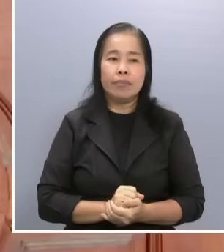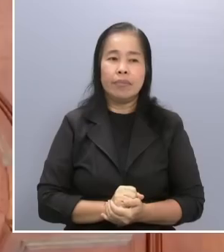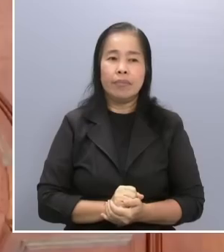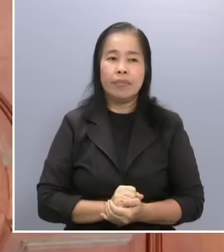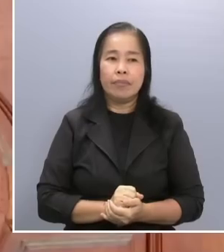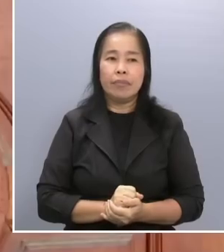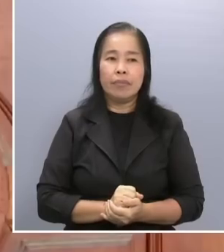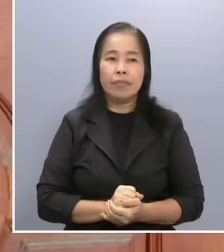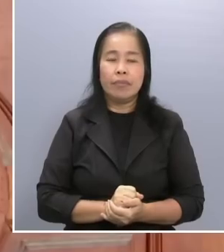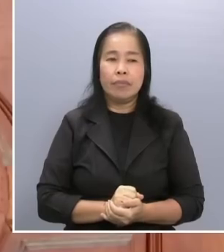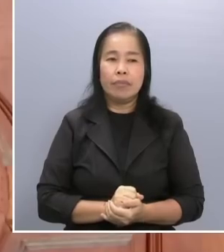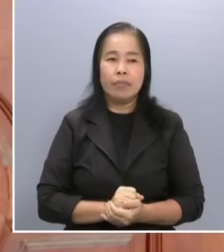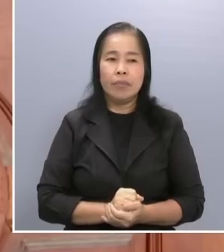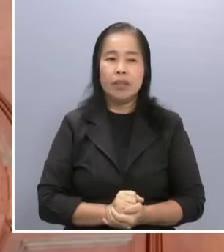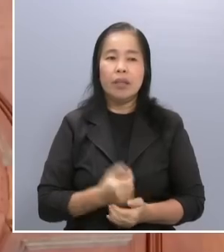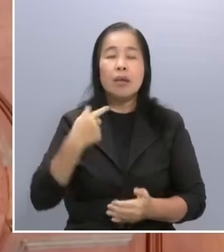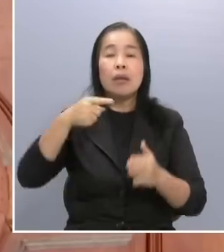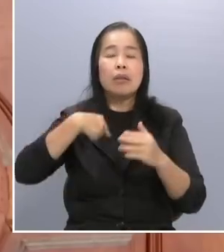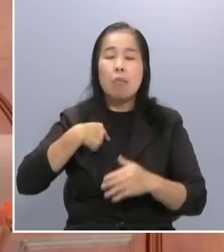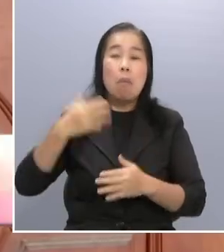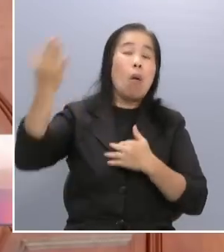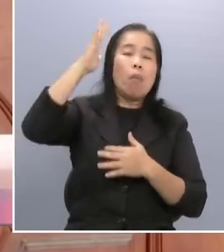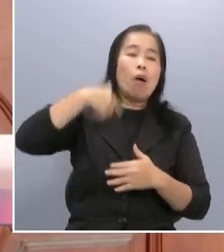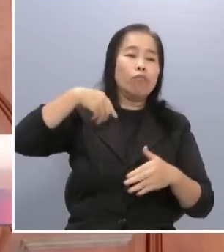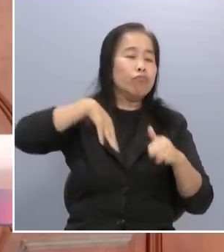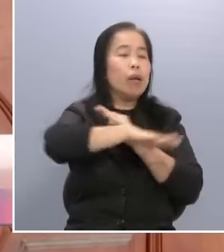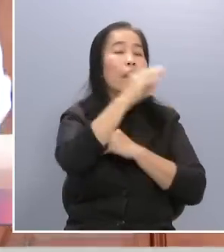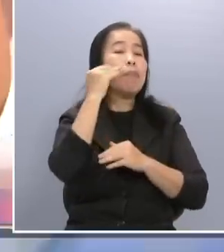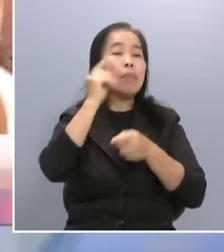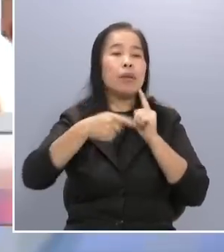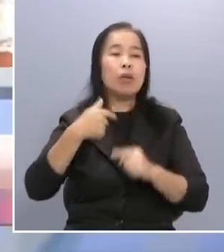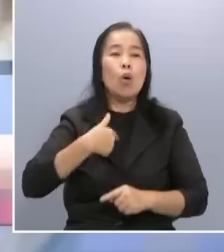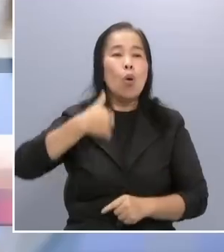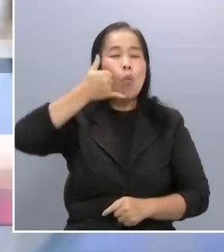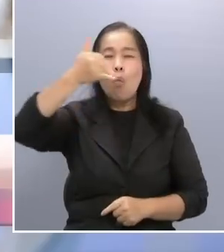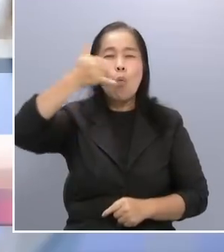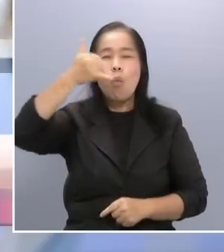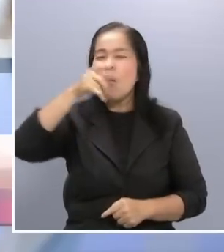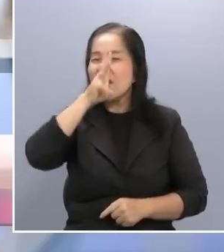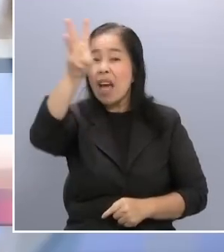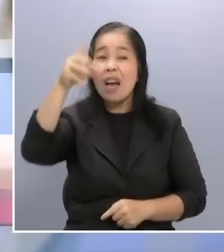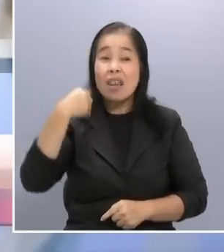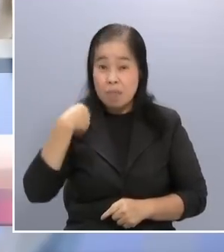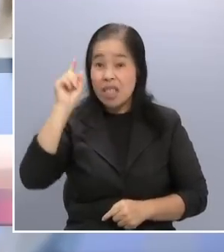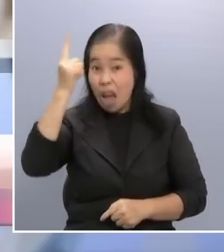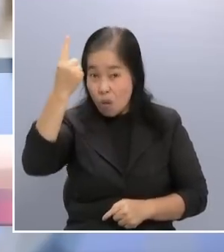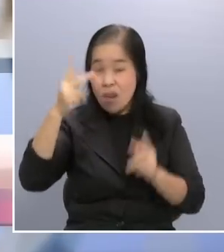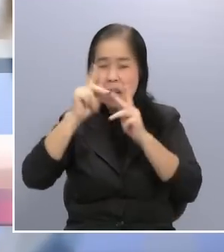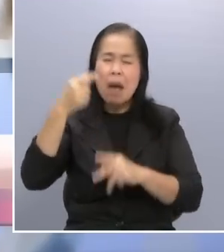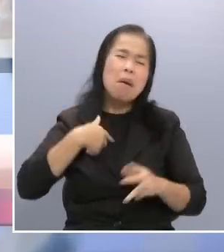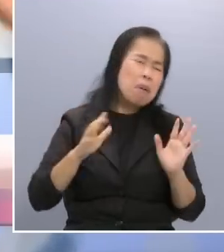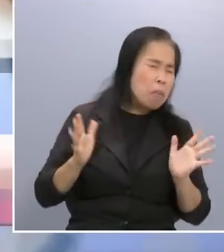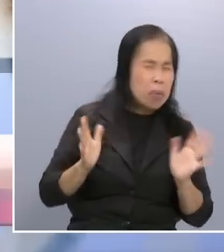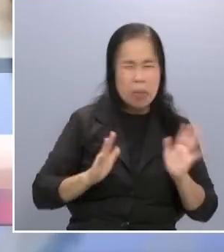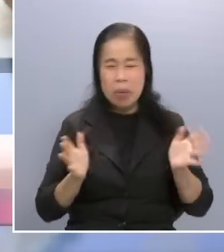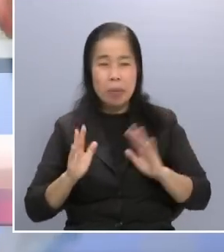ปีที่แล้วฮึดมากแล้วพี่ก็หนีไปอยู่บ้านเพื่อนผู้ชายอ่ะเป็นคนโพสพี่ก็เลยโทรด่าเลยว่าอ๋อนี่มีใหม่มึงเหรอเขาบอกไม่ใช่แ